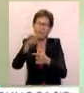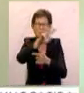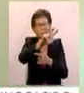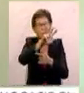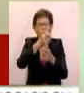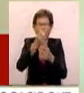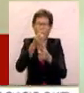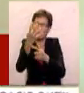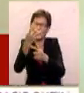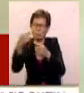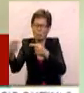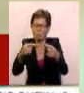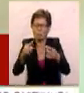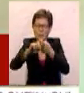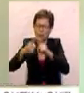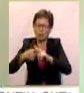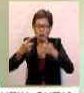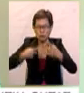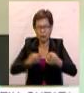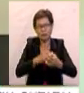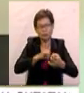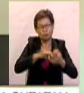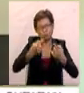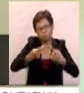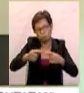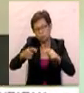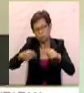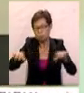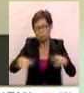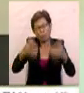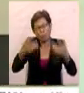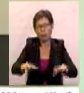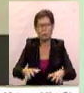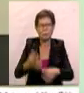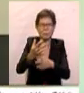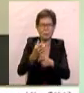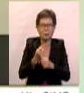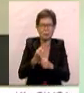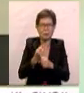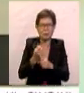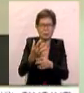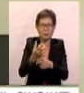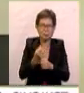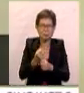beberapa percubaan telah buat dan untuk mendapatkan kesaksian dan